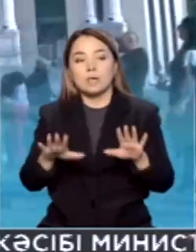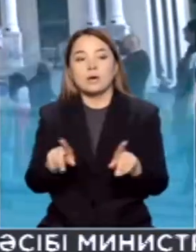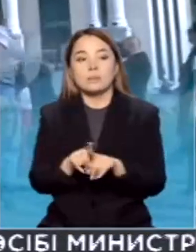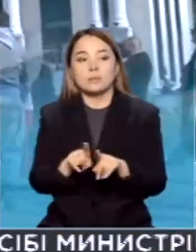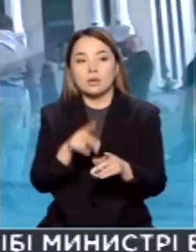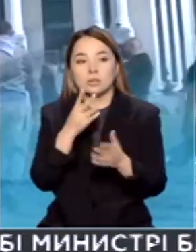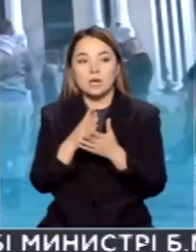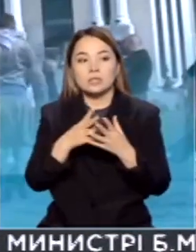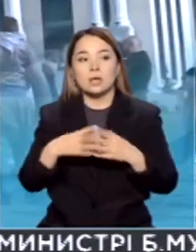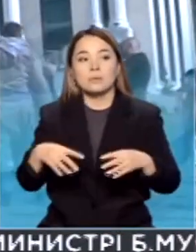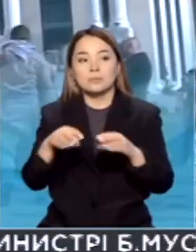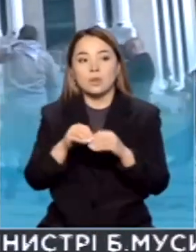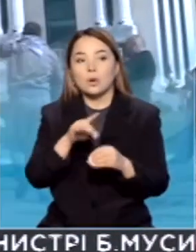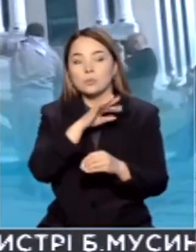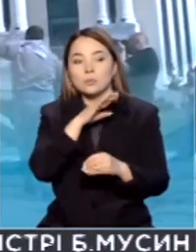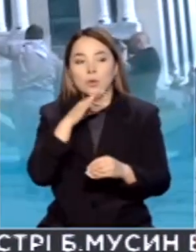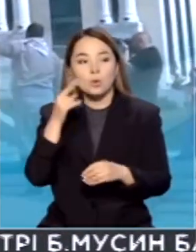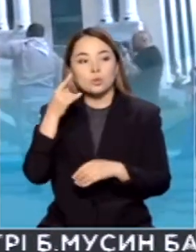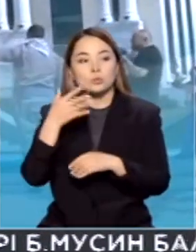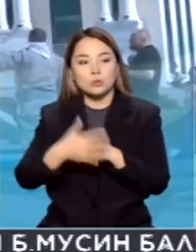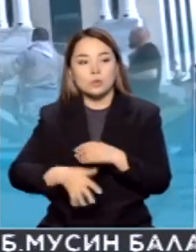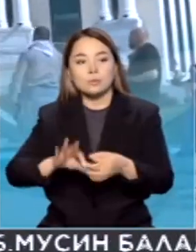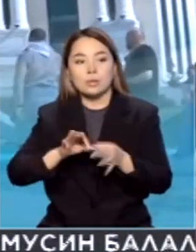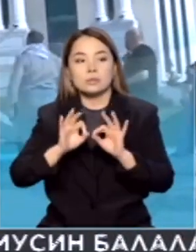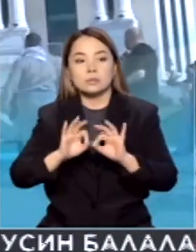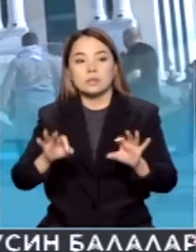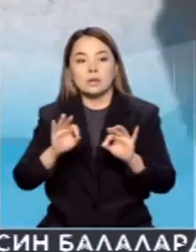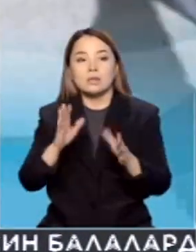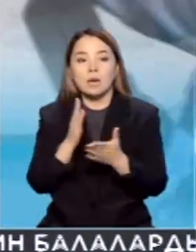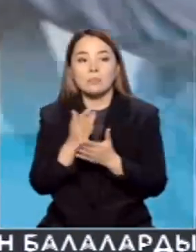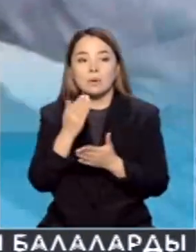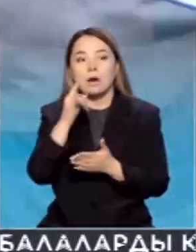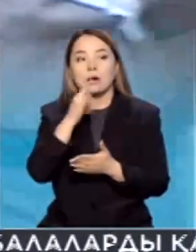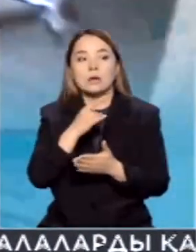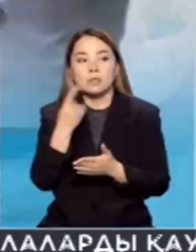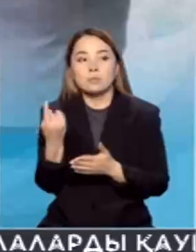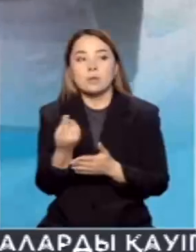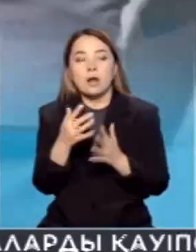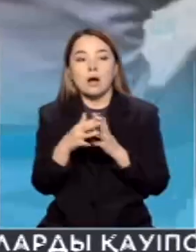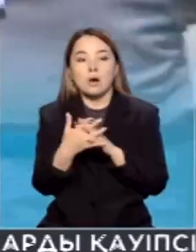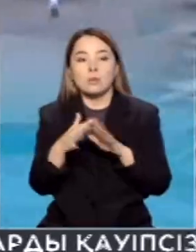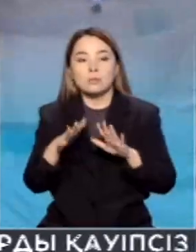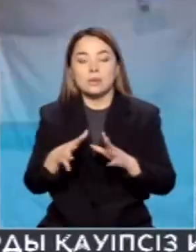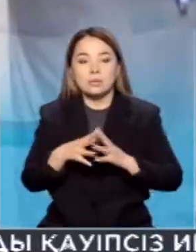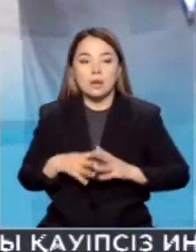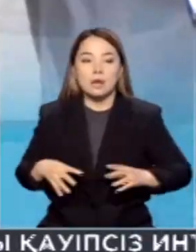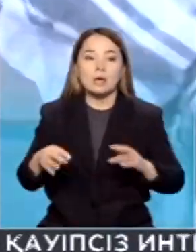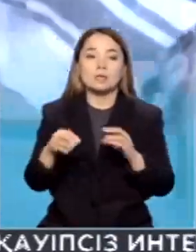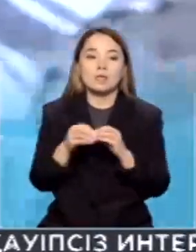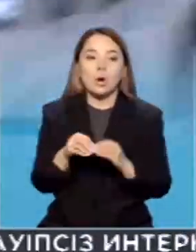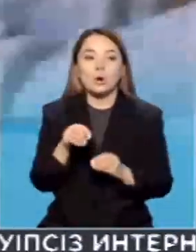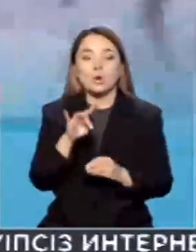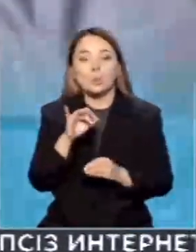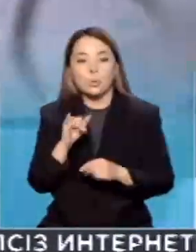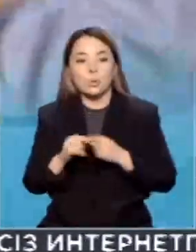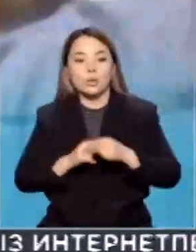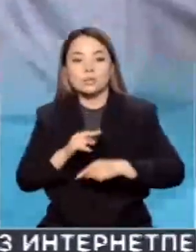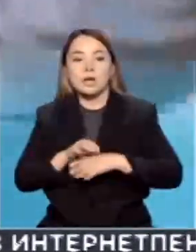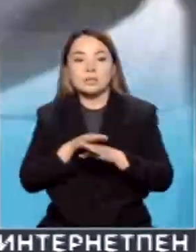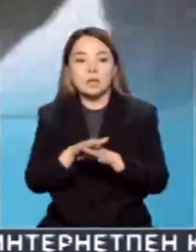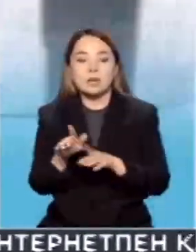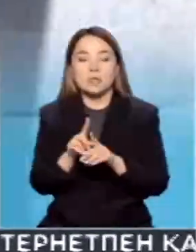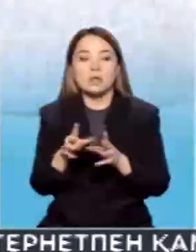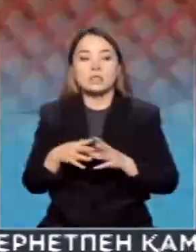халқы шаңырақ деген сөзге көптеген ұғымдарды сыйдырған. Ертеде қазақтар бір ауылдың, әулеттің, тіпті рудың жансаны шаңырақ